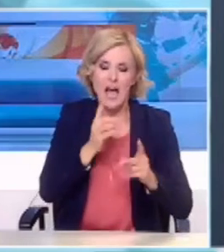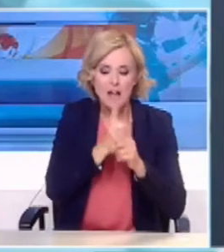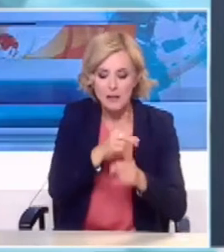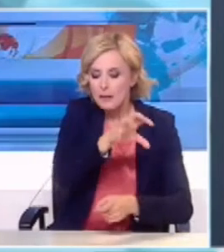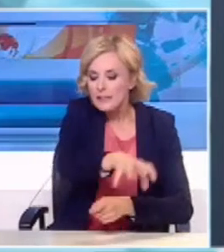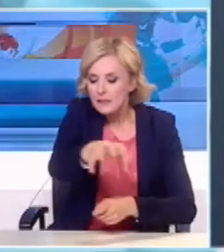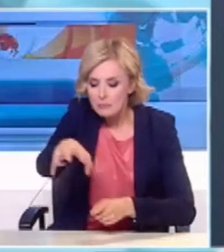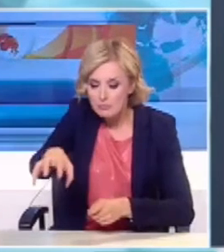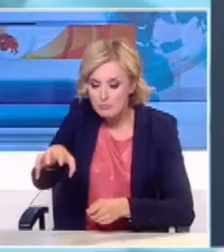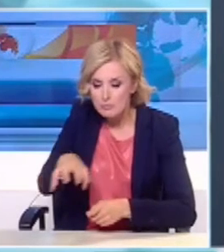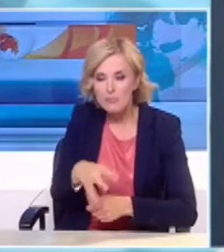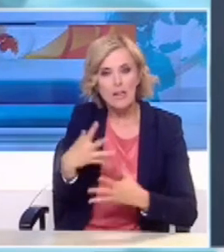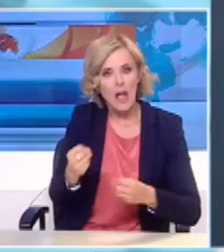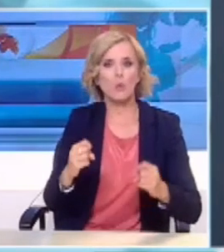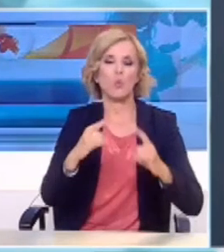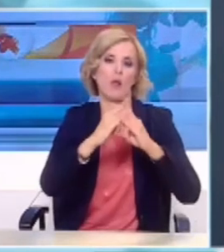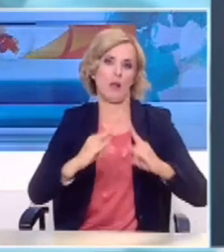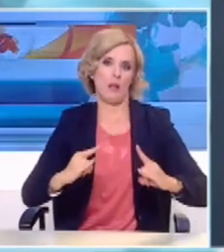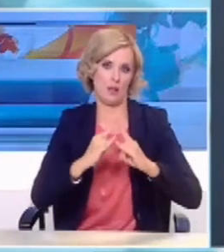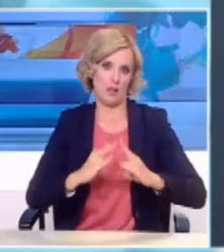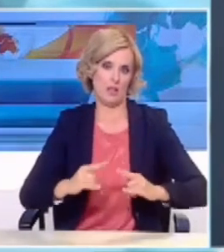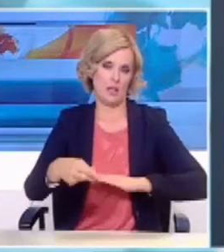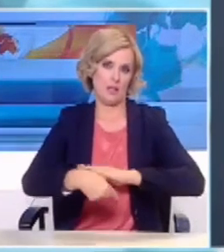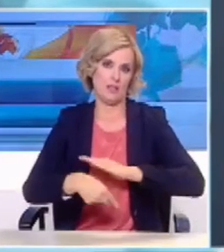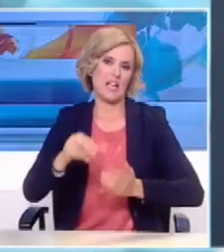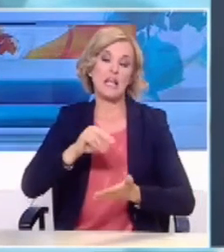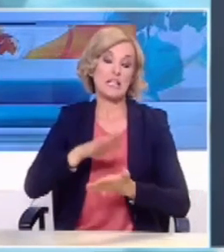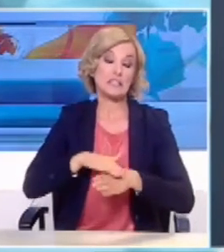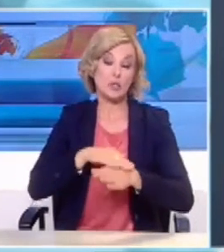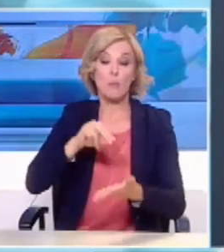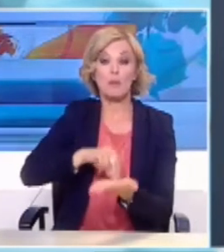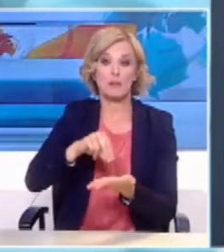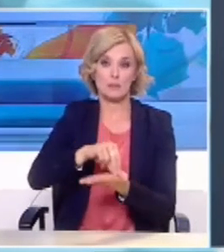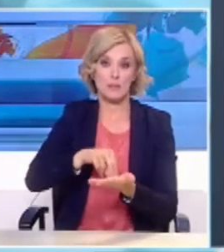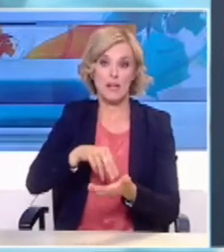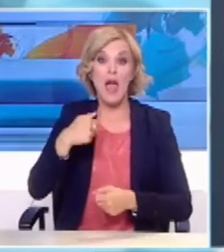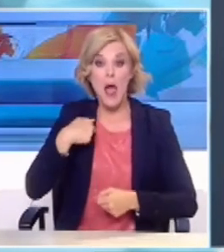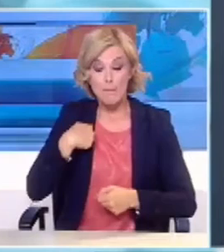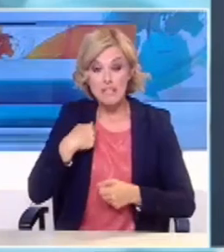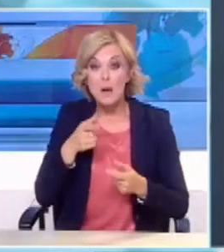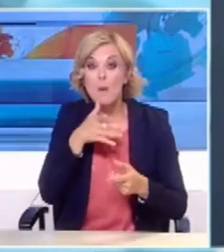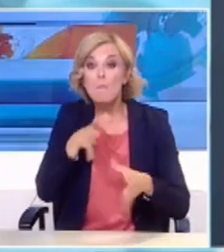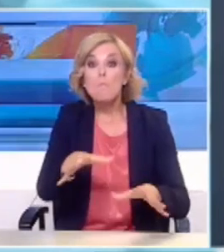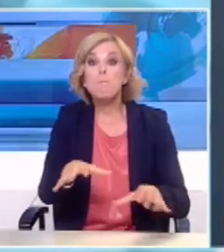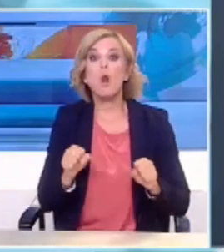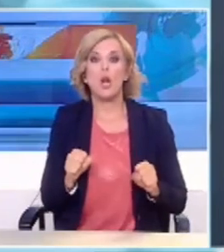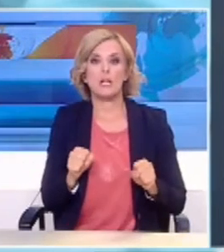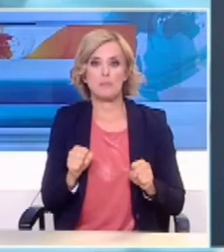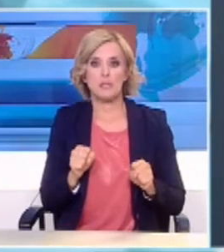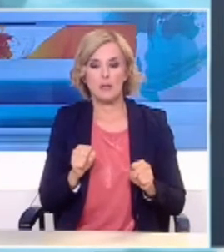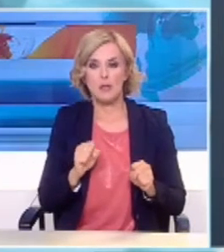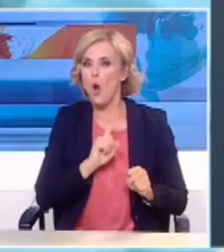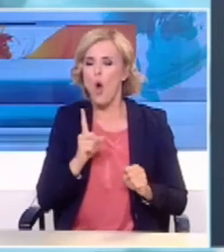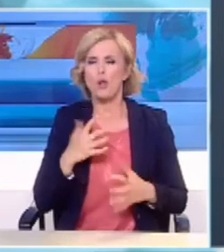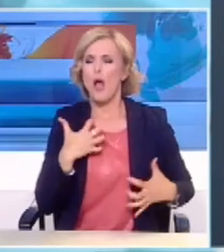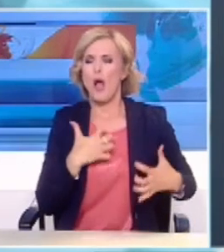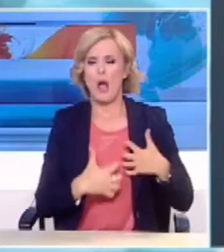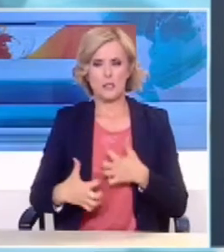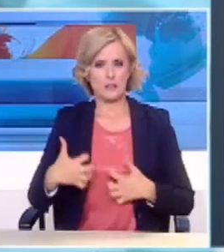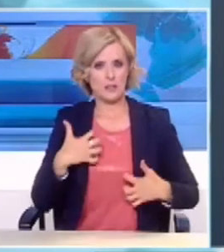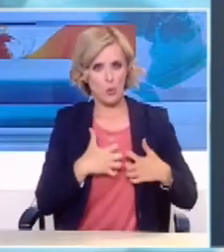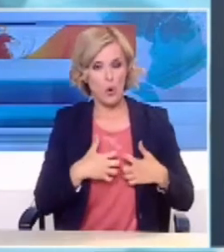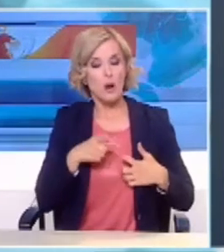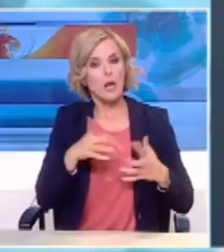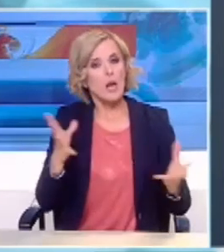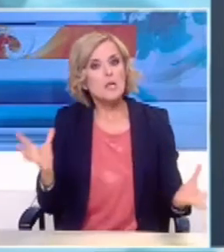Θεμιστοκλέους και Πλάτωνος. Θα ήθελα να τονίσω ότι πρόκειται για καθαρά προληπτικό μέτρο και ότι δεν υπάρχει κάποιος λόγος ιδιαίτερης ανησυχίας, με δεδομένο